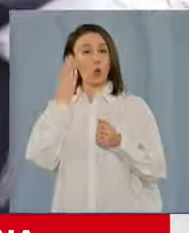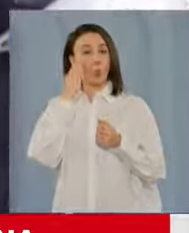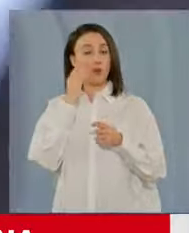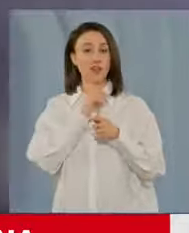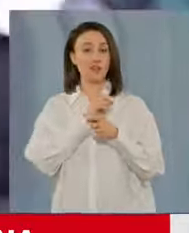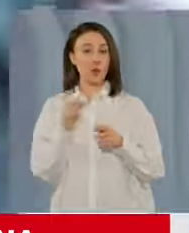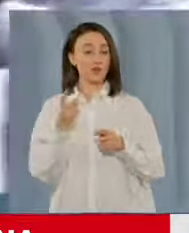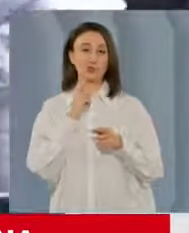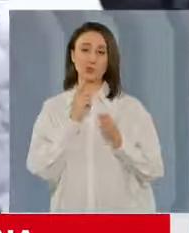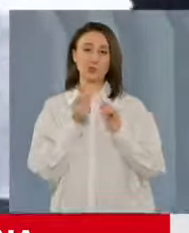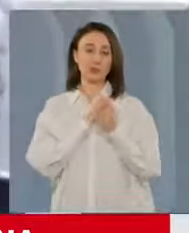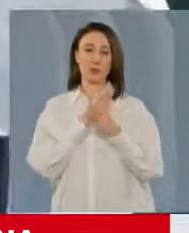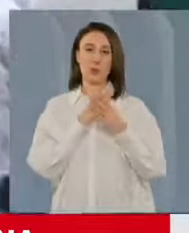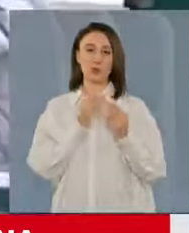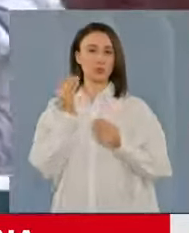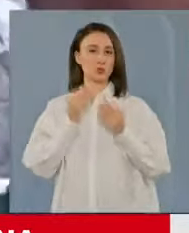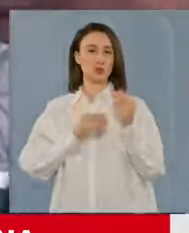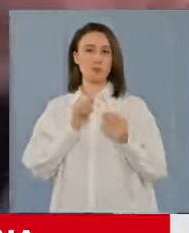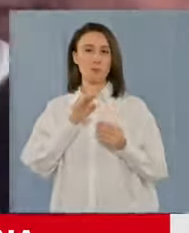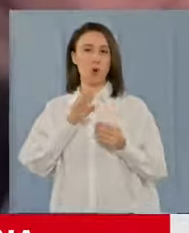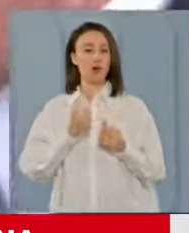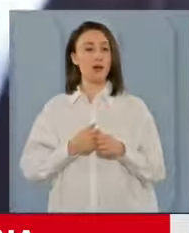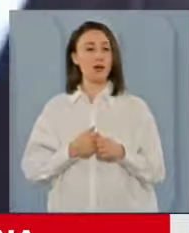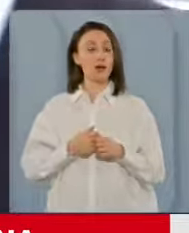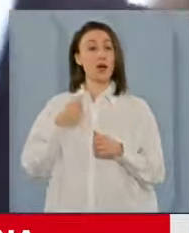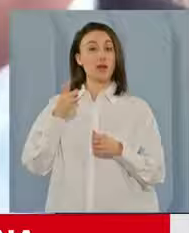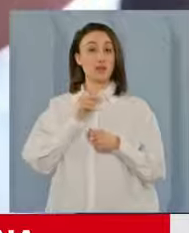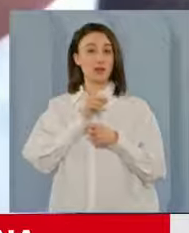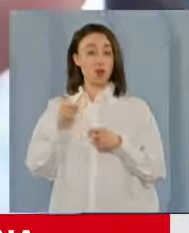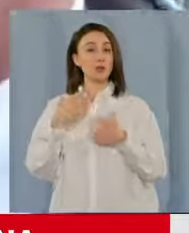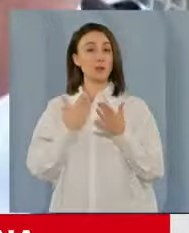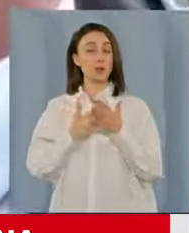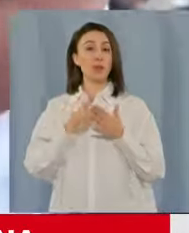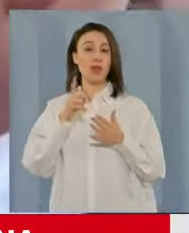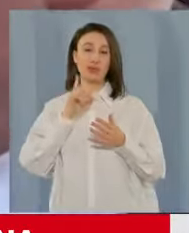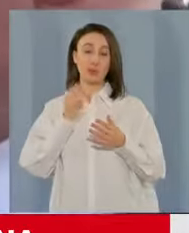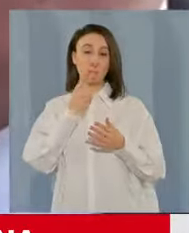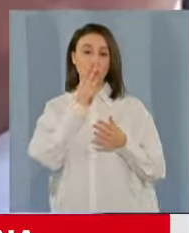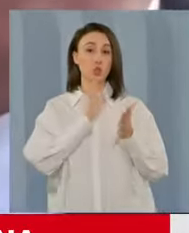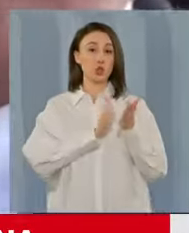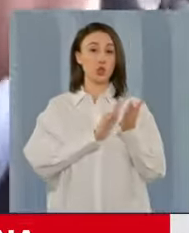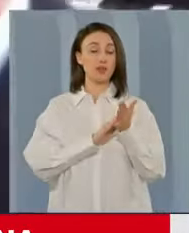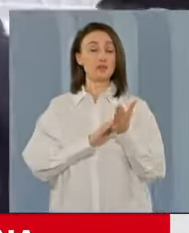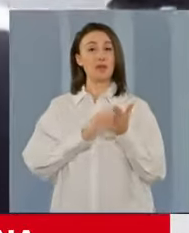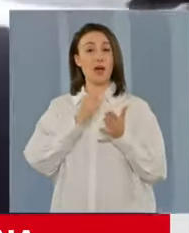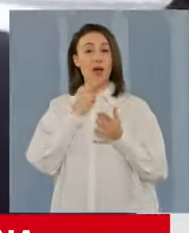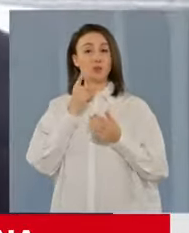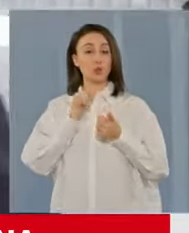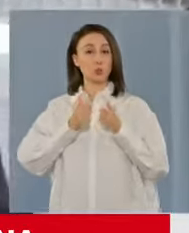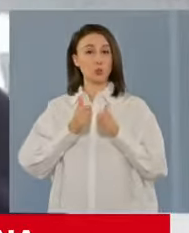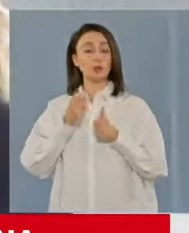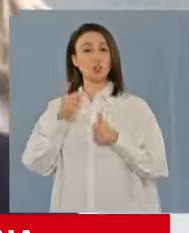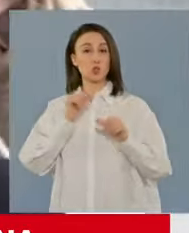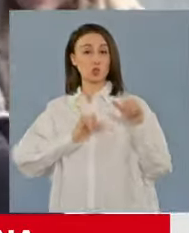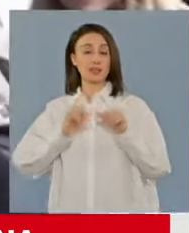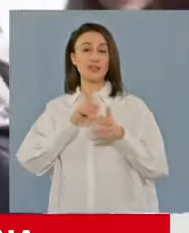vinovăției nu schimbă prea mult situația Simonei Halep și asta din cauză că Simona trebuie să le dovedească arbitrilor de la tas faptul că